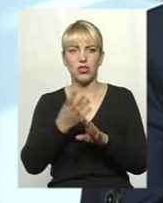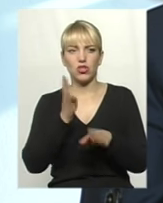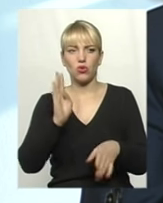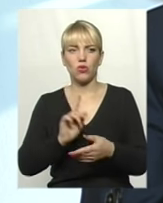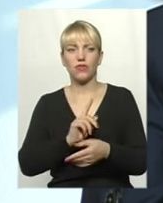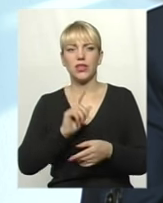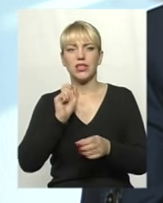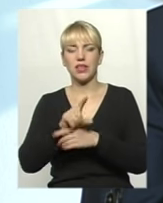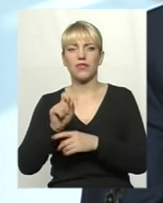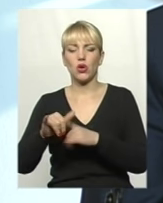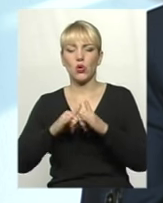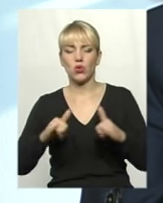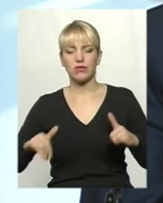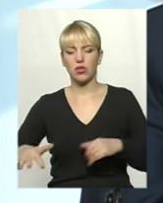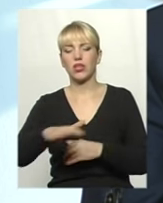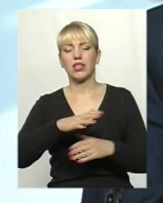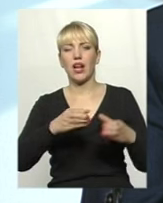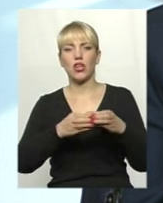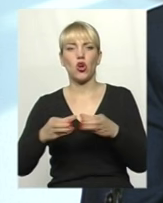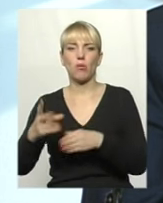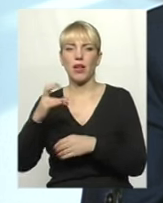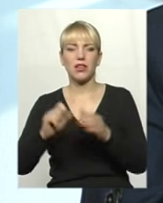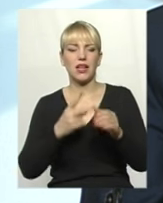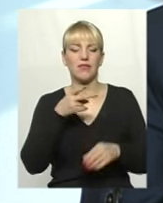завдання розвитку територіальних громад на